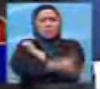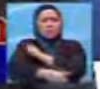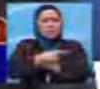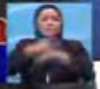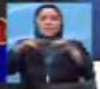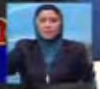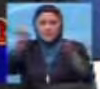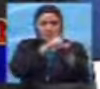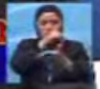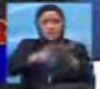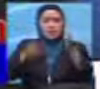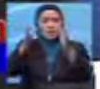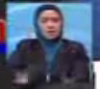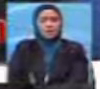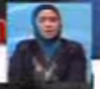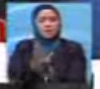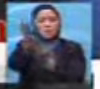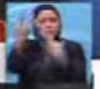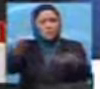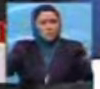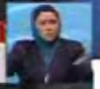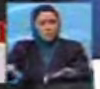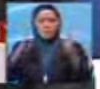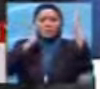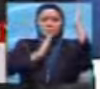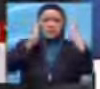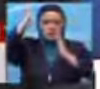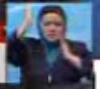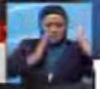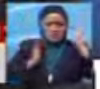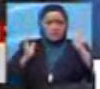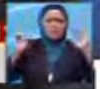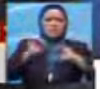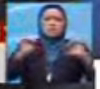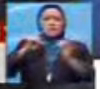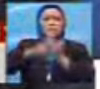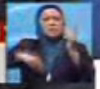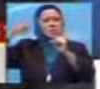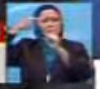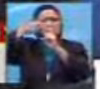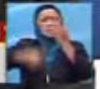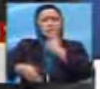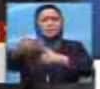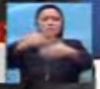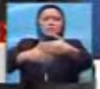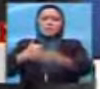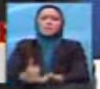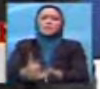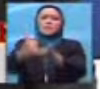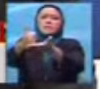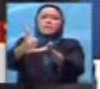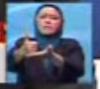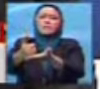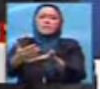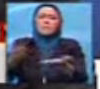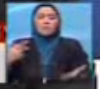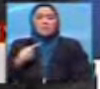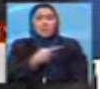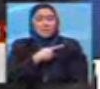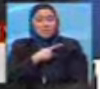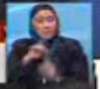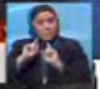tu. Ini negara dengan negara. Malaysia punya tidak ada mempunyai tujuan di sebalik. Kita punya tu. Kita